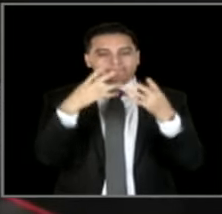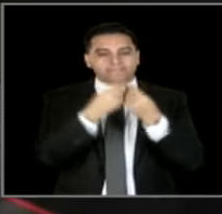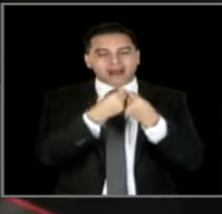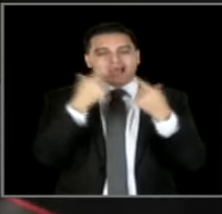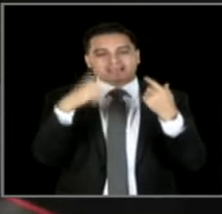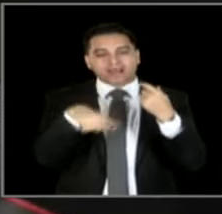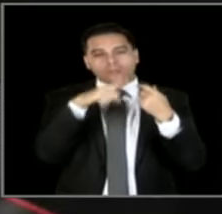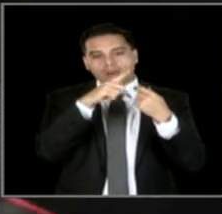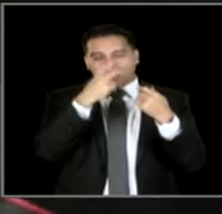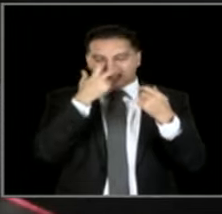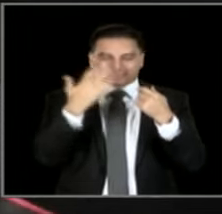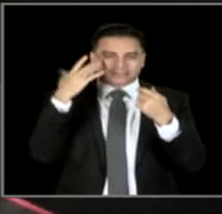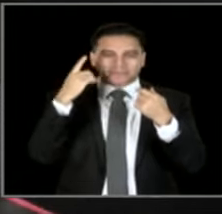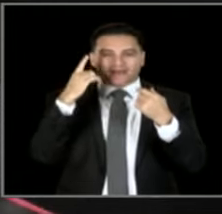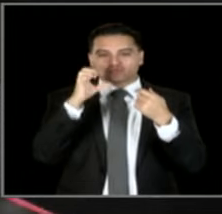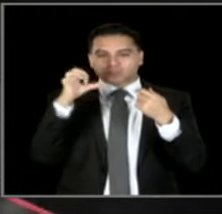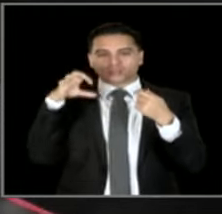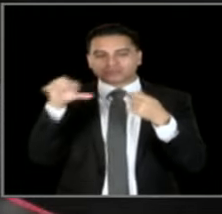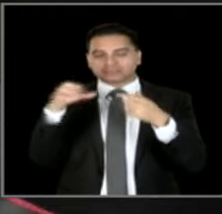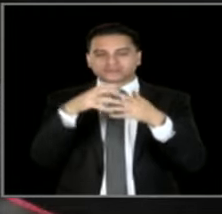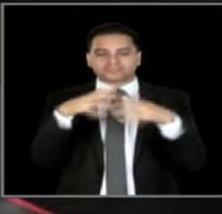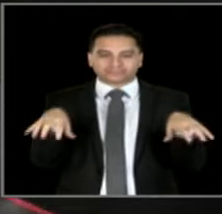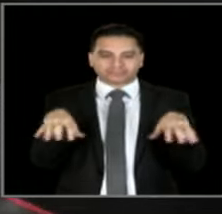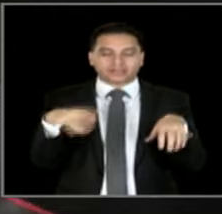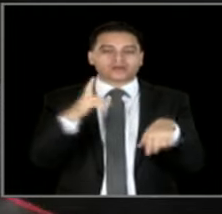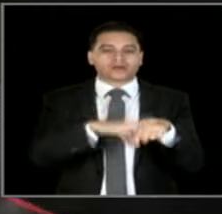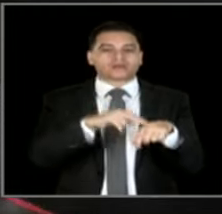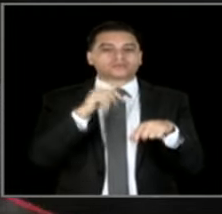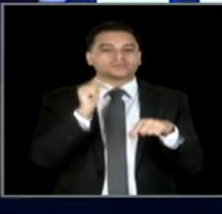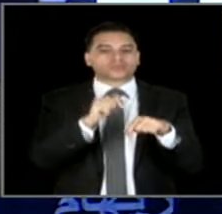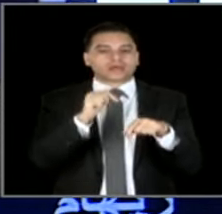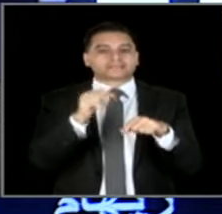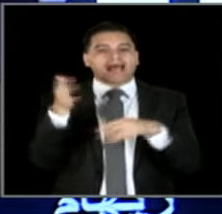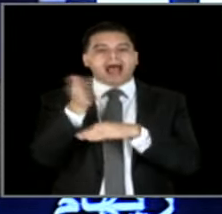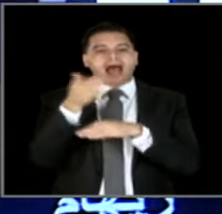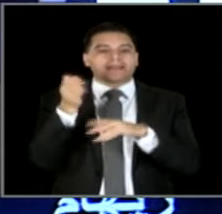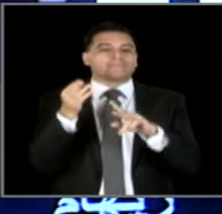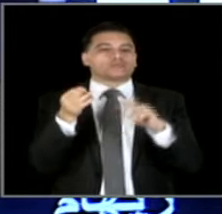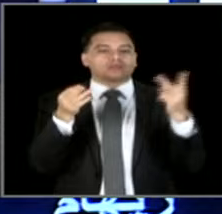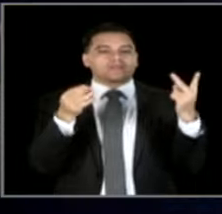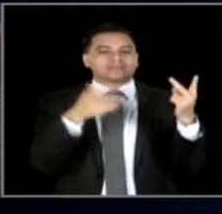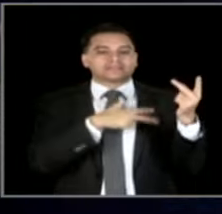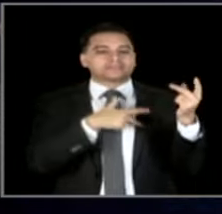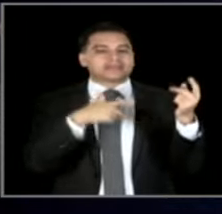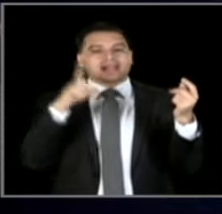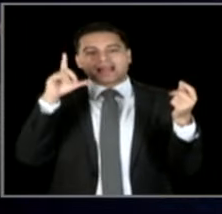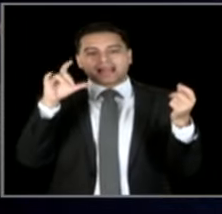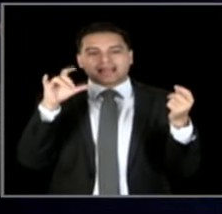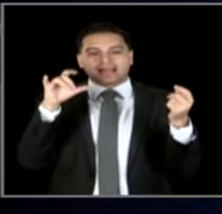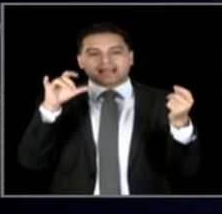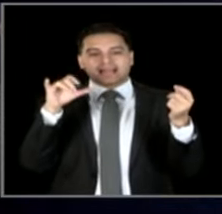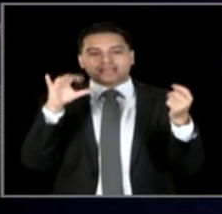دولة تانية في التسعينيات. ريام لسوتو.